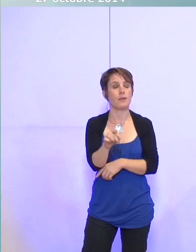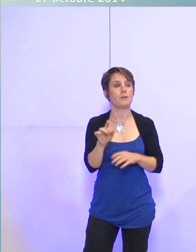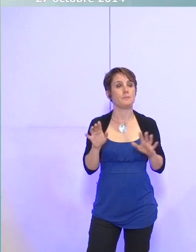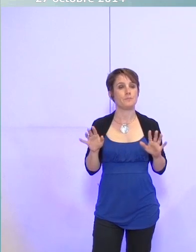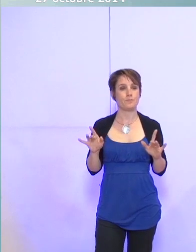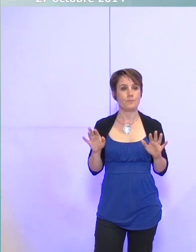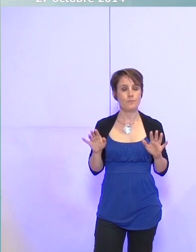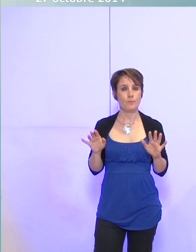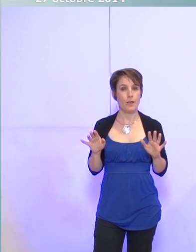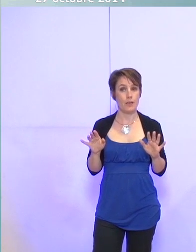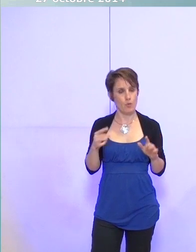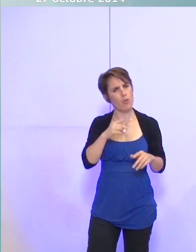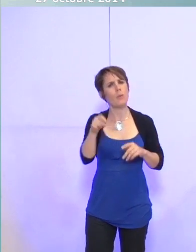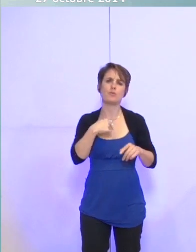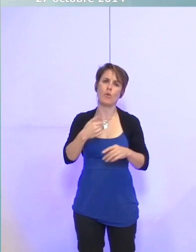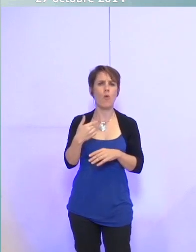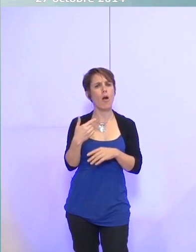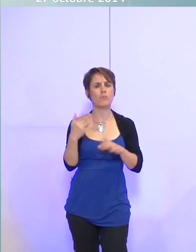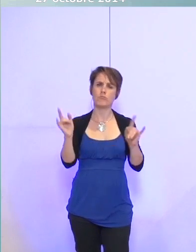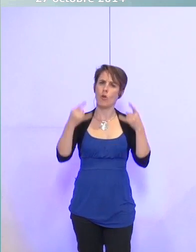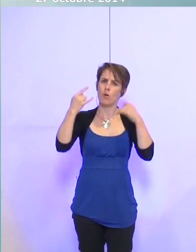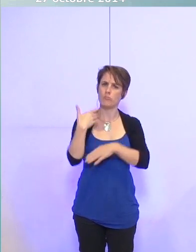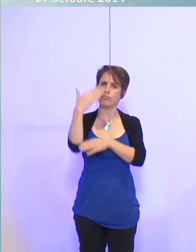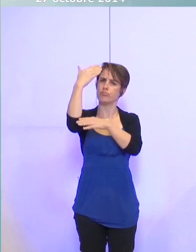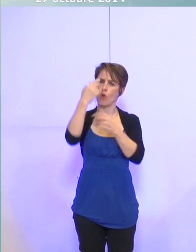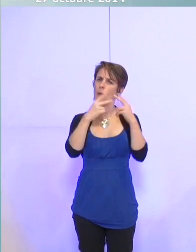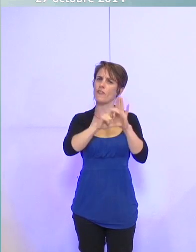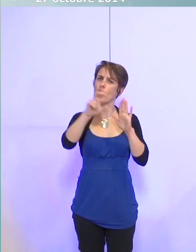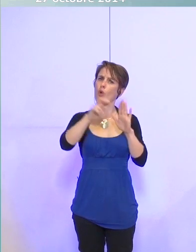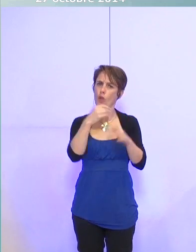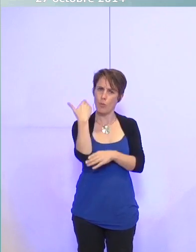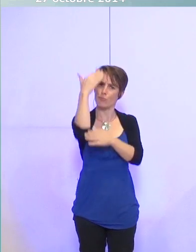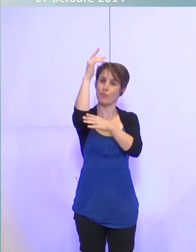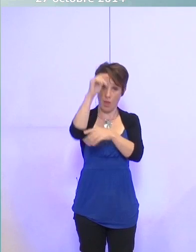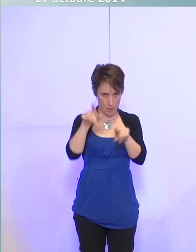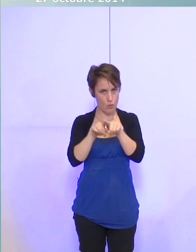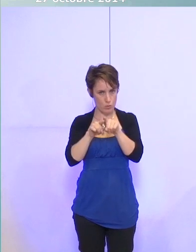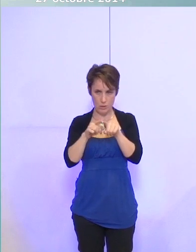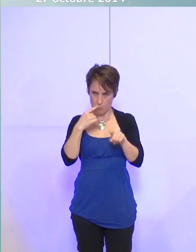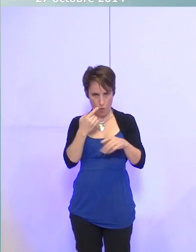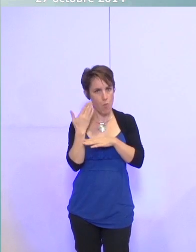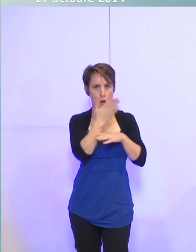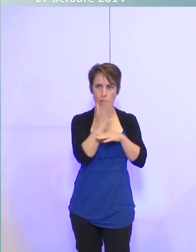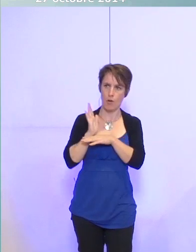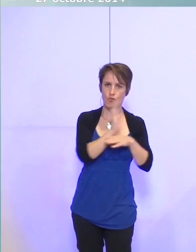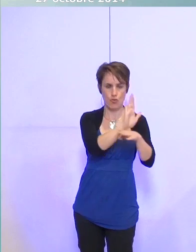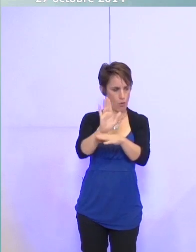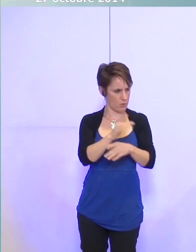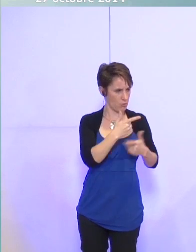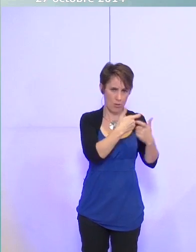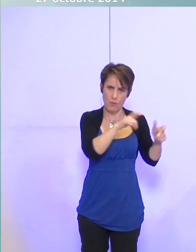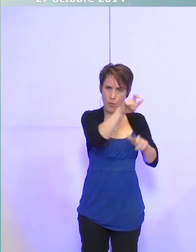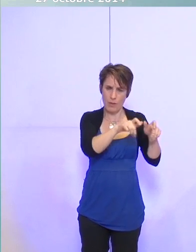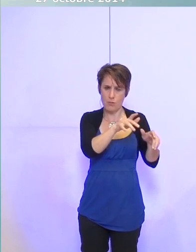non seulement la voix de la ville de Grenoble, mais la voix de milliers de maires et de collectivités locales et de présidents de collectivités locales qui se